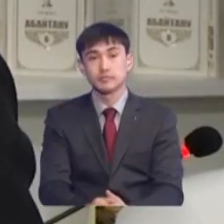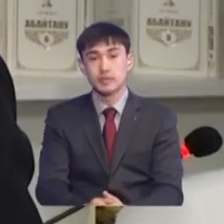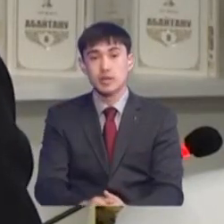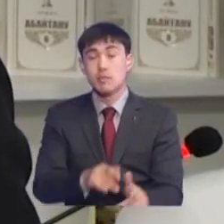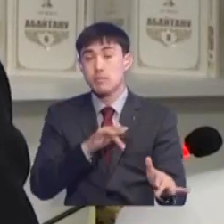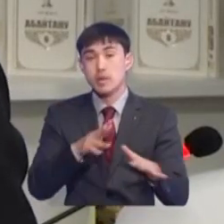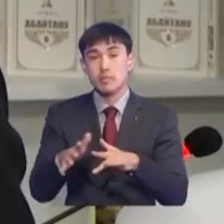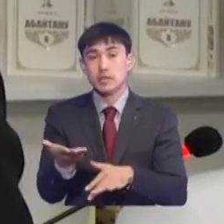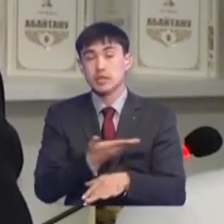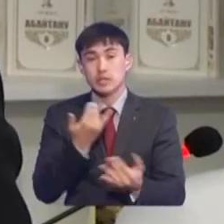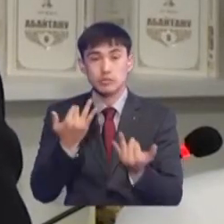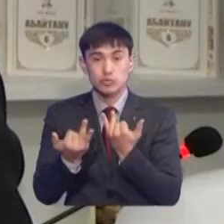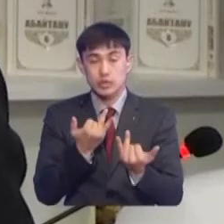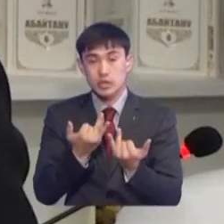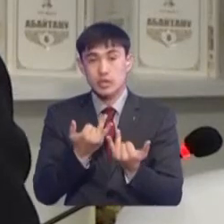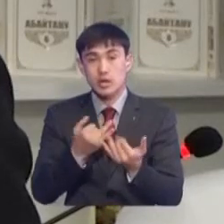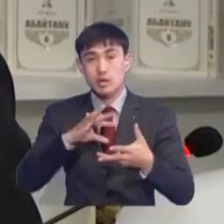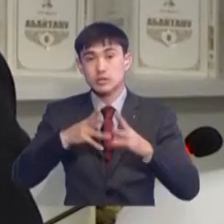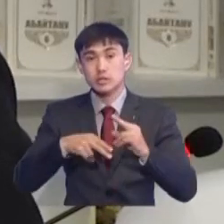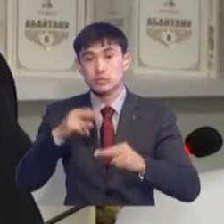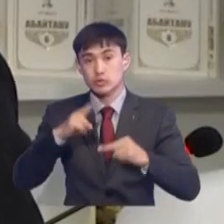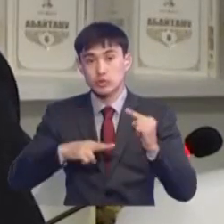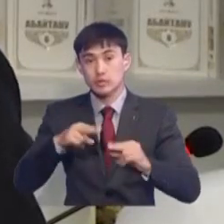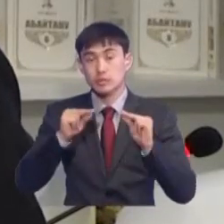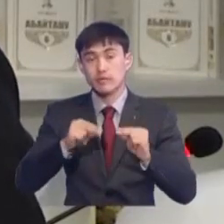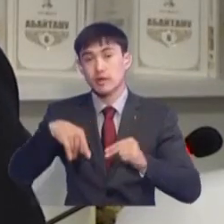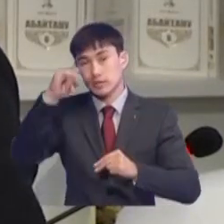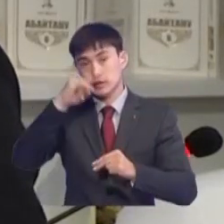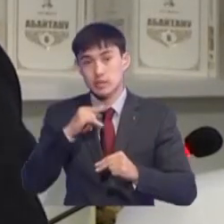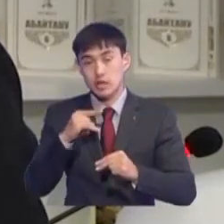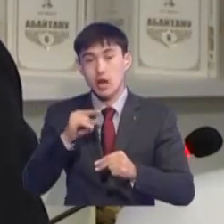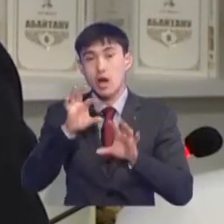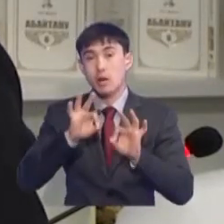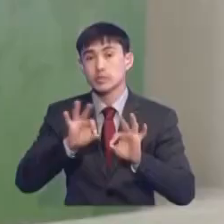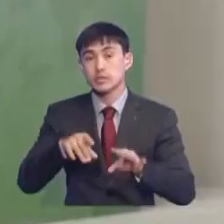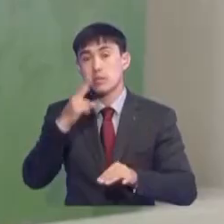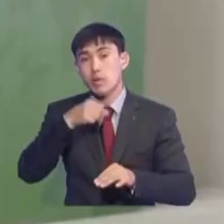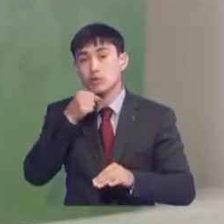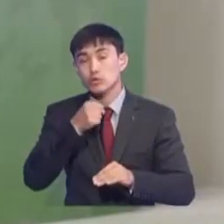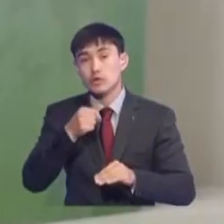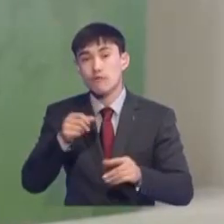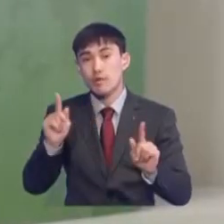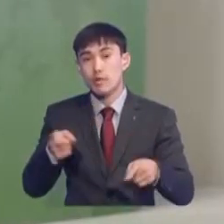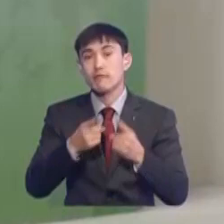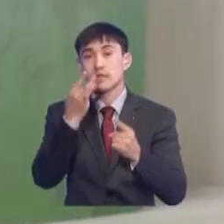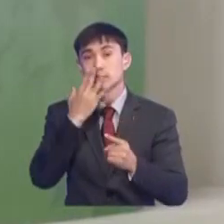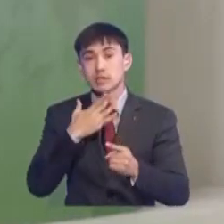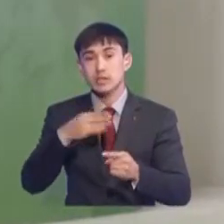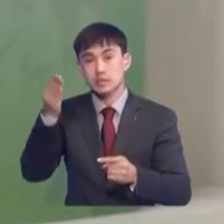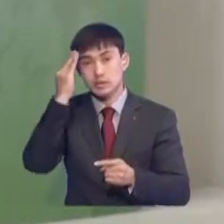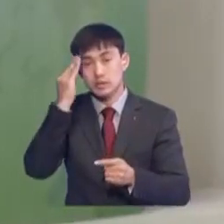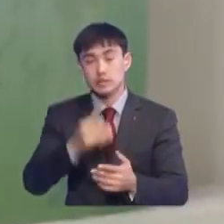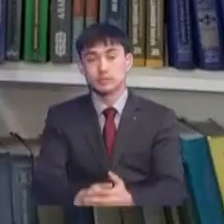раках Тия обсудили концепцию справедливого кастана формирования национального